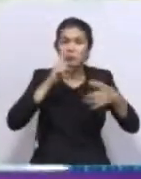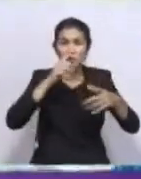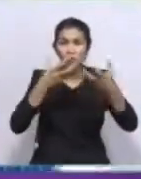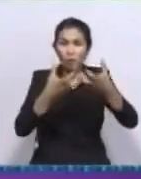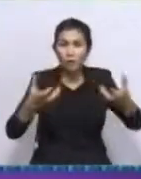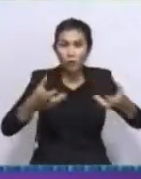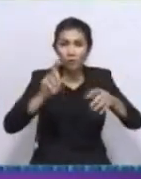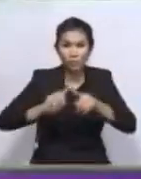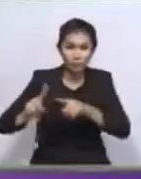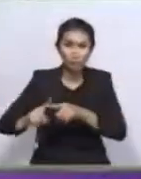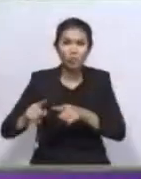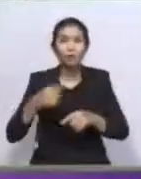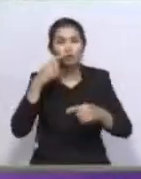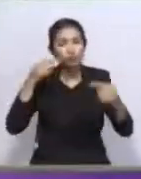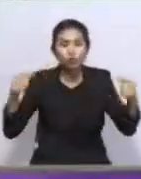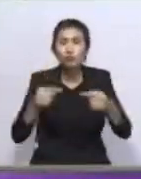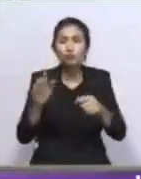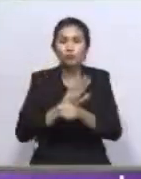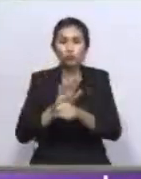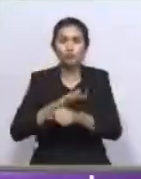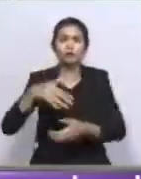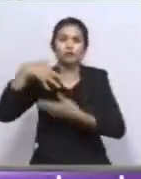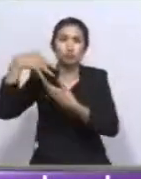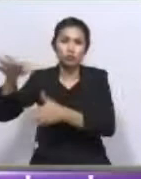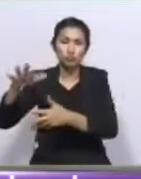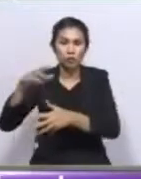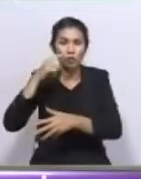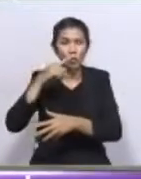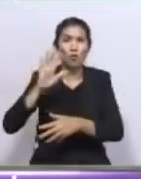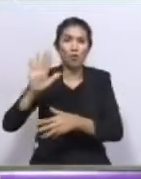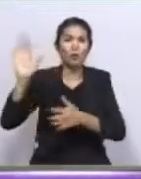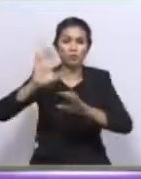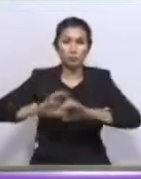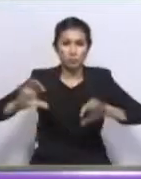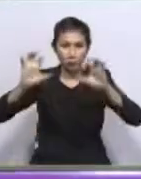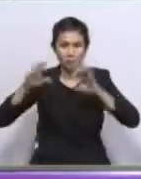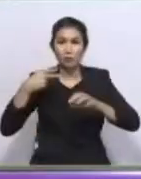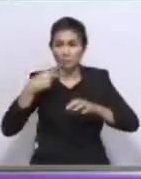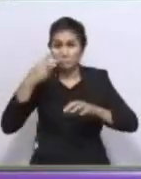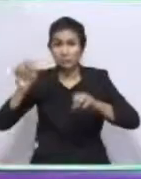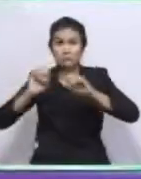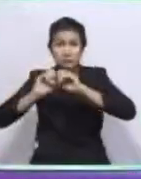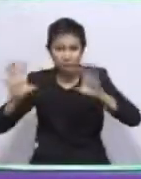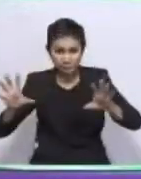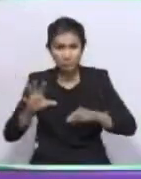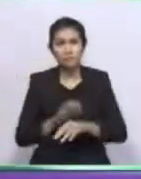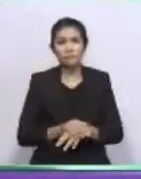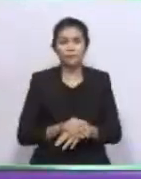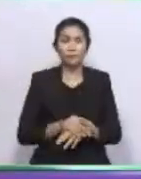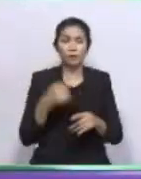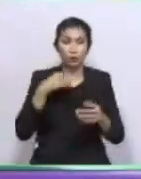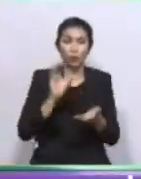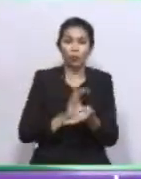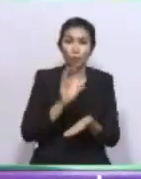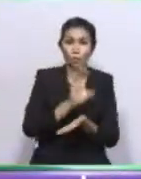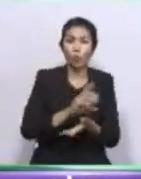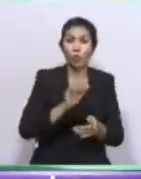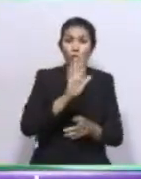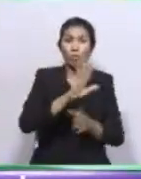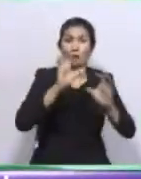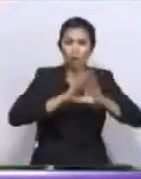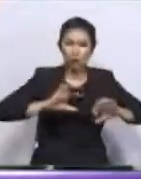อดคล้องกับการขยายตัวของภาคการส่งออกและโครงการขนาดใหญ่ของภาครัฐที่มีความชัดเจนมากขึ้นส่วนการลงทุนภาครัฐที่ห